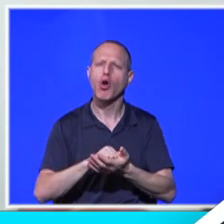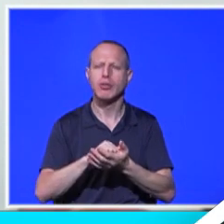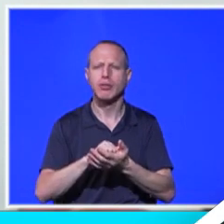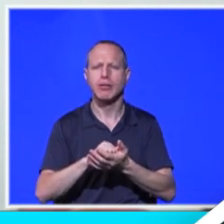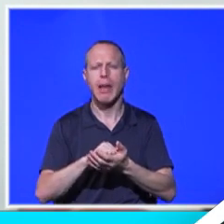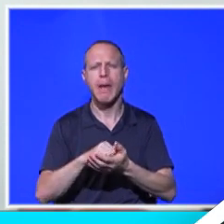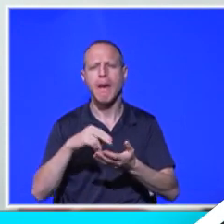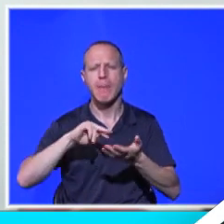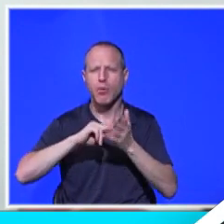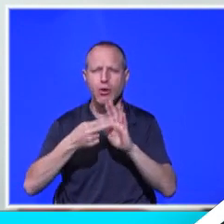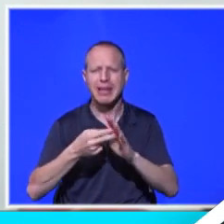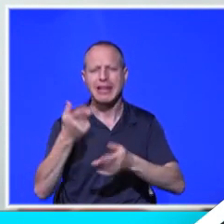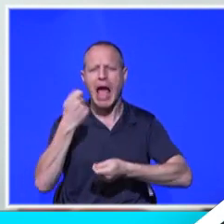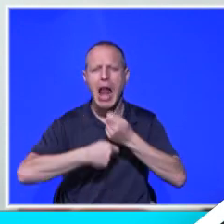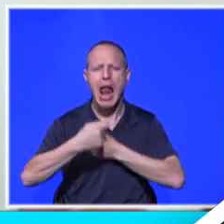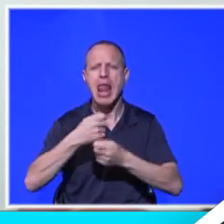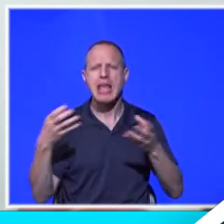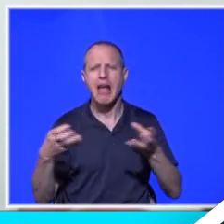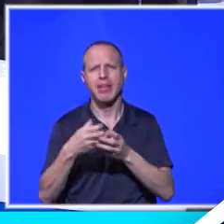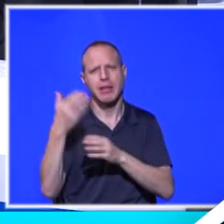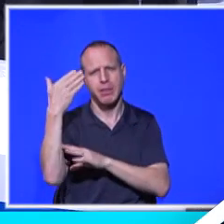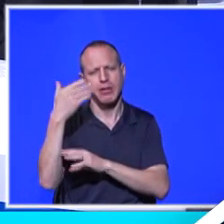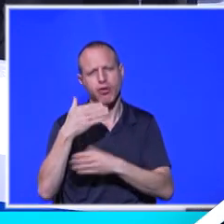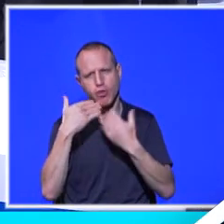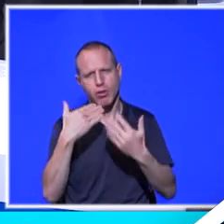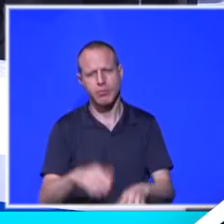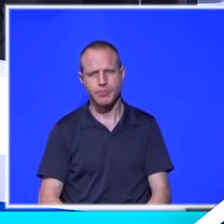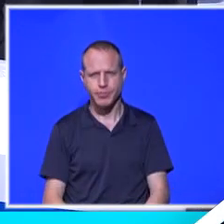כלכלי, חברתי, מדיני? תודה.